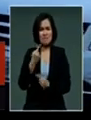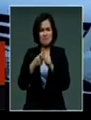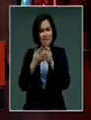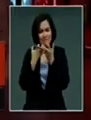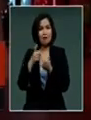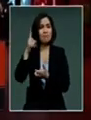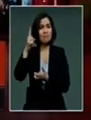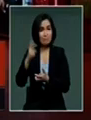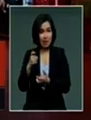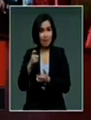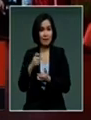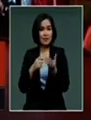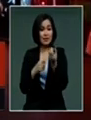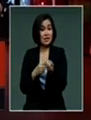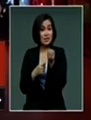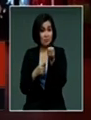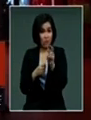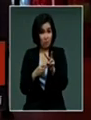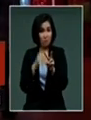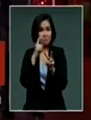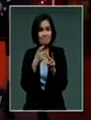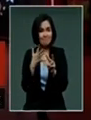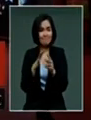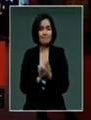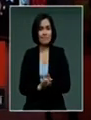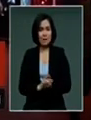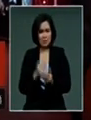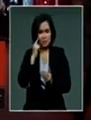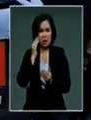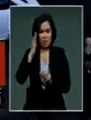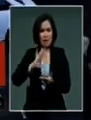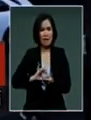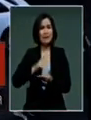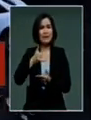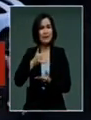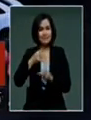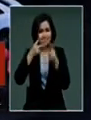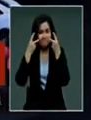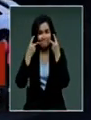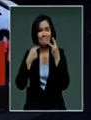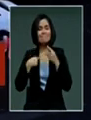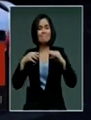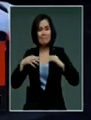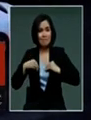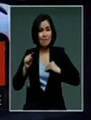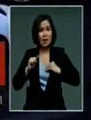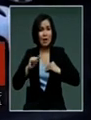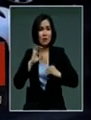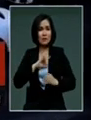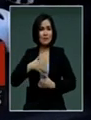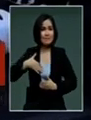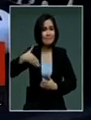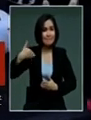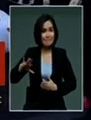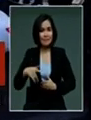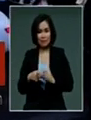าหัสที่เหลือคาดว่าอาการจะดีขึ้นในอีกไม่นานนะครับซึ่งคนร้ายเองรับสารภาพครับว่าทำไปเพราะว่ารู้สึกไม่สบอารมณ์